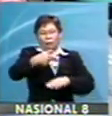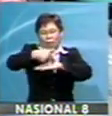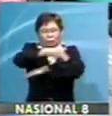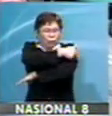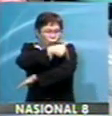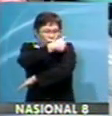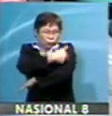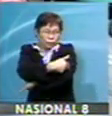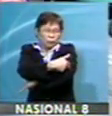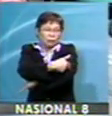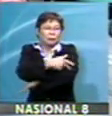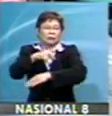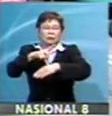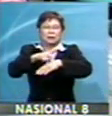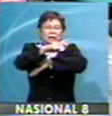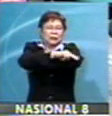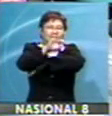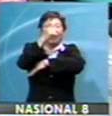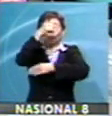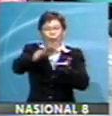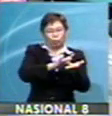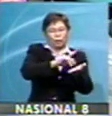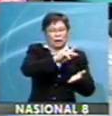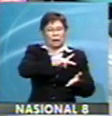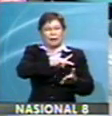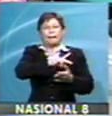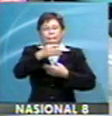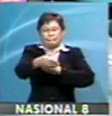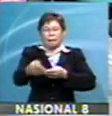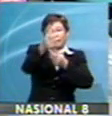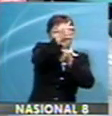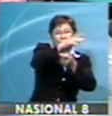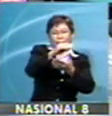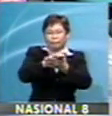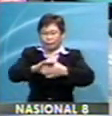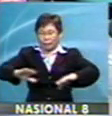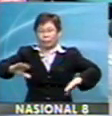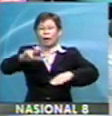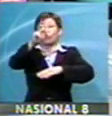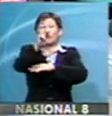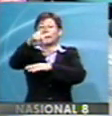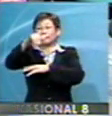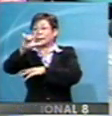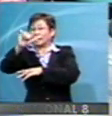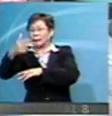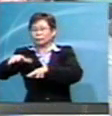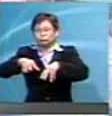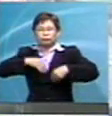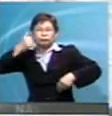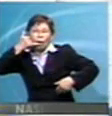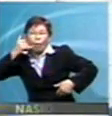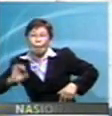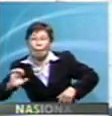hospital tuanku ampuan najihah untuk rawatan ketua Balai Bomba dan penyelamat Kuala pilah Jafar yusof berkata pihaknya menerima panggilan